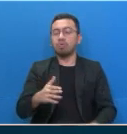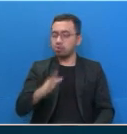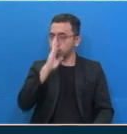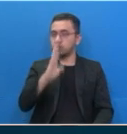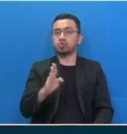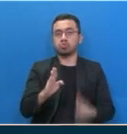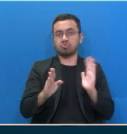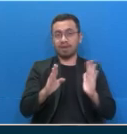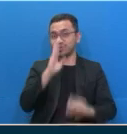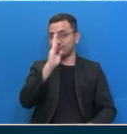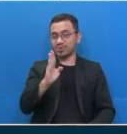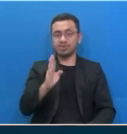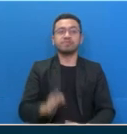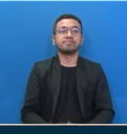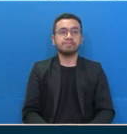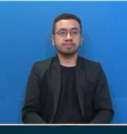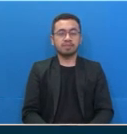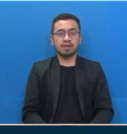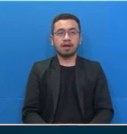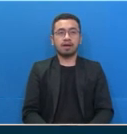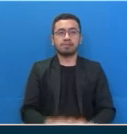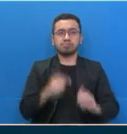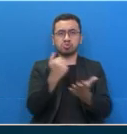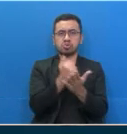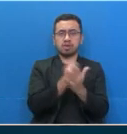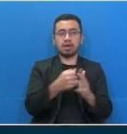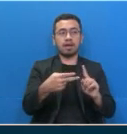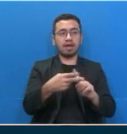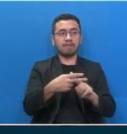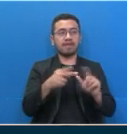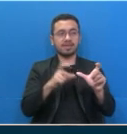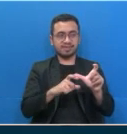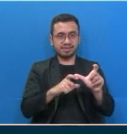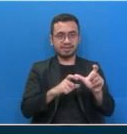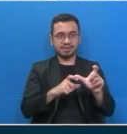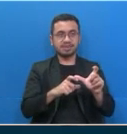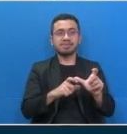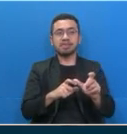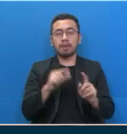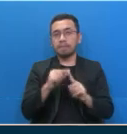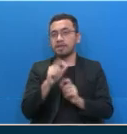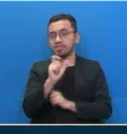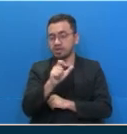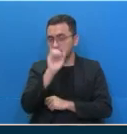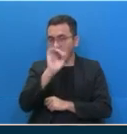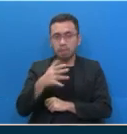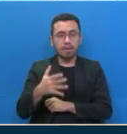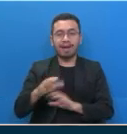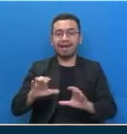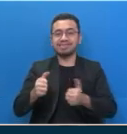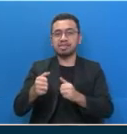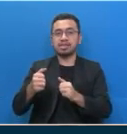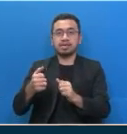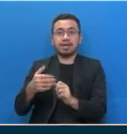hasil poligrafnya. Meskipun pihak dari Verdi Sambo dan juga Putri Chandrawati meragukan hasil pemeriksaan poligraf, tetapi ahli tadi menyampaikan bahwa